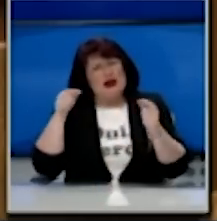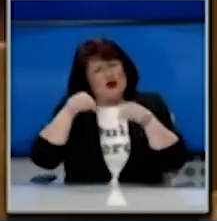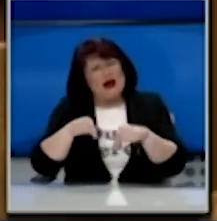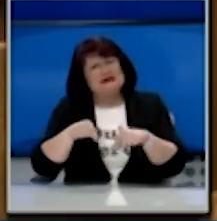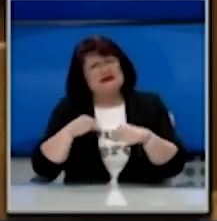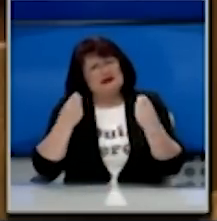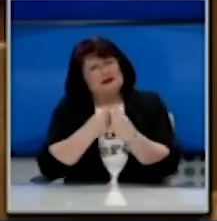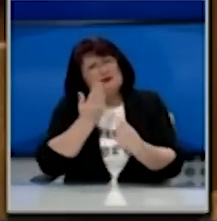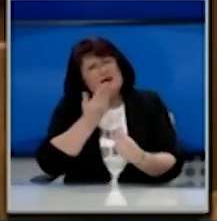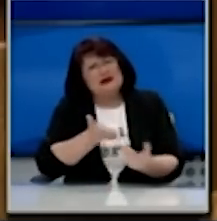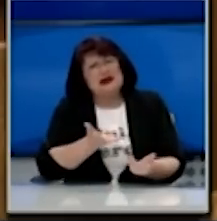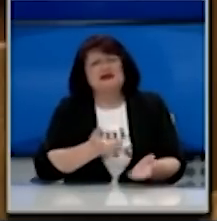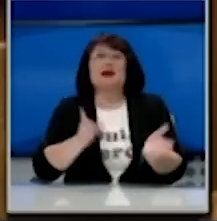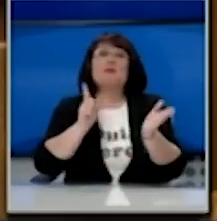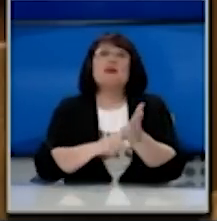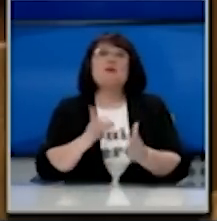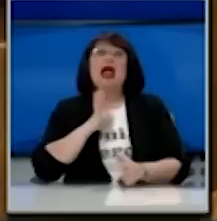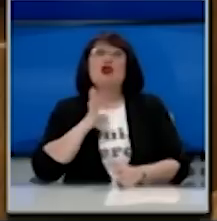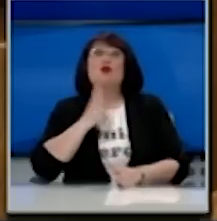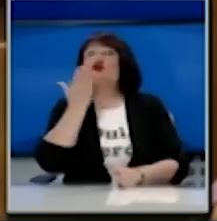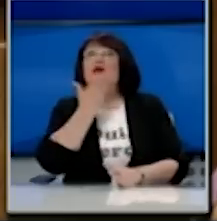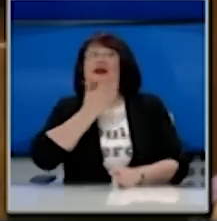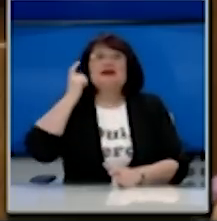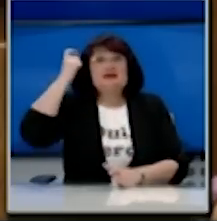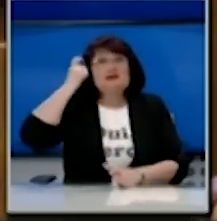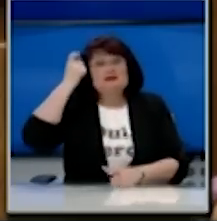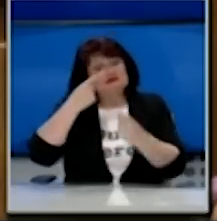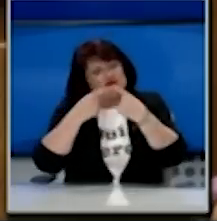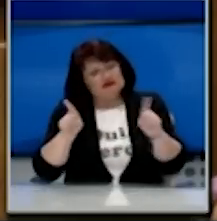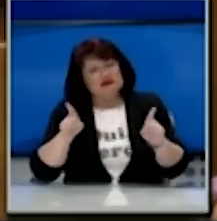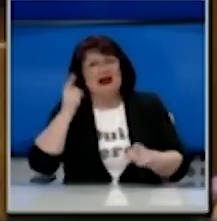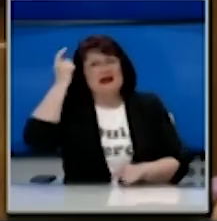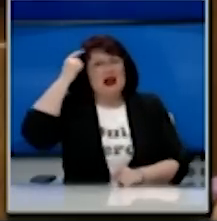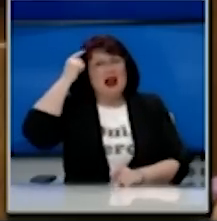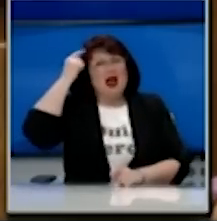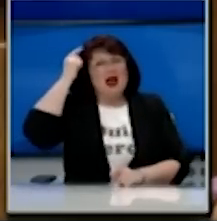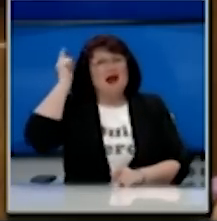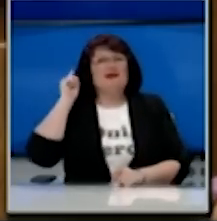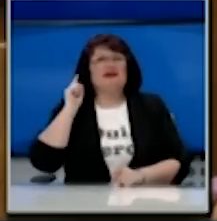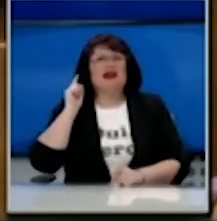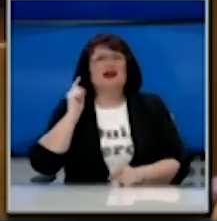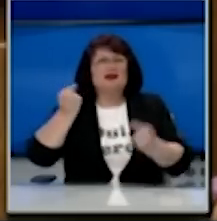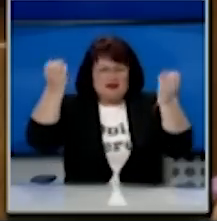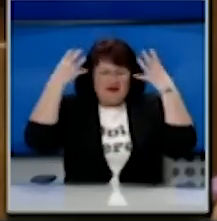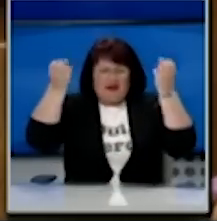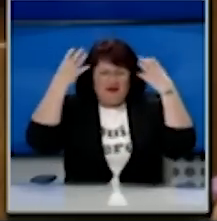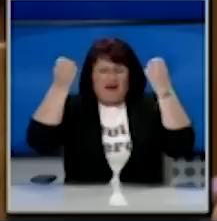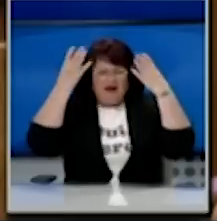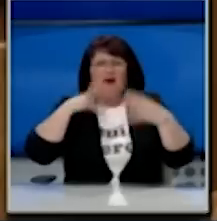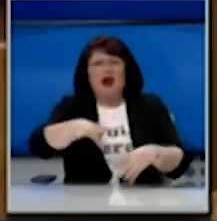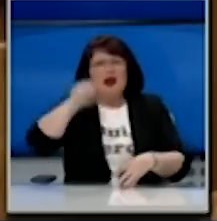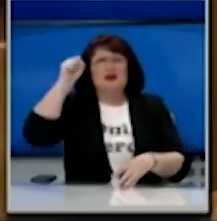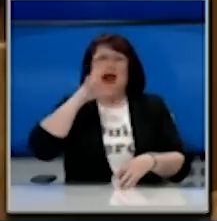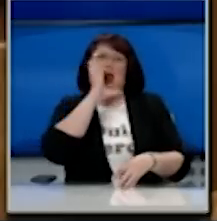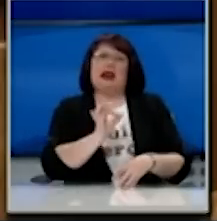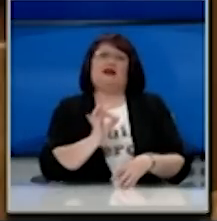Εμείς λέμε ότι πρέπει να σκέφτονται σαν άνθρωποι, να ξεχωρίζουν ανάμεσα στον κικαιώνα των πληροφοριών την αλήθεια,